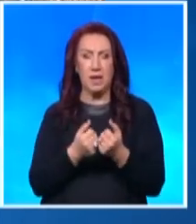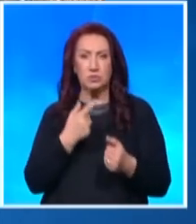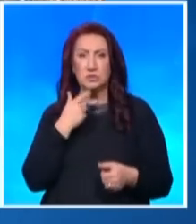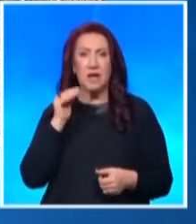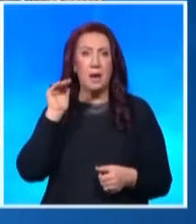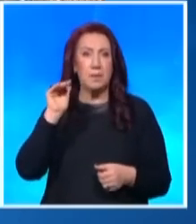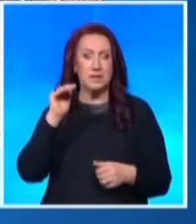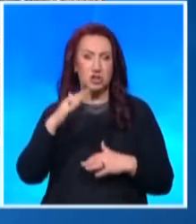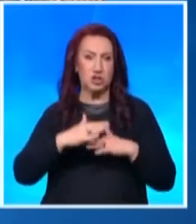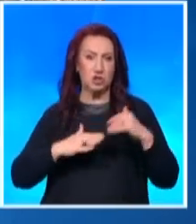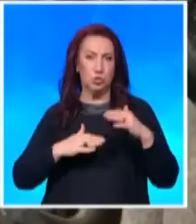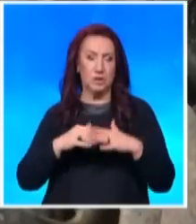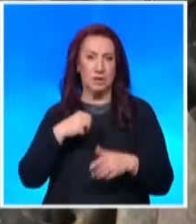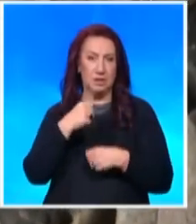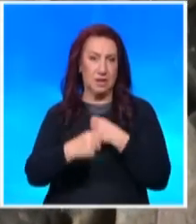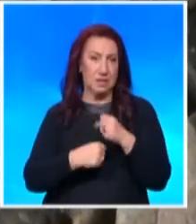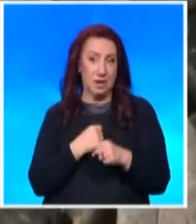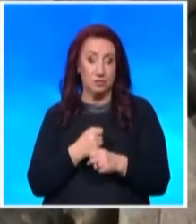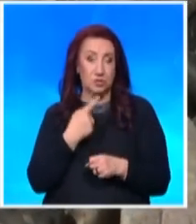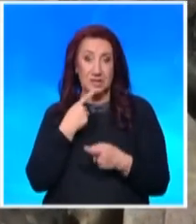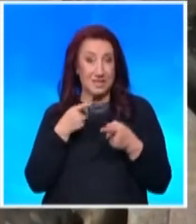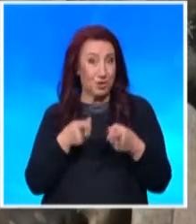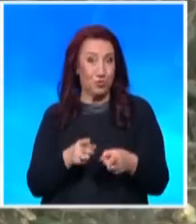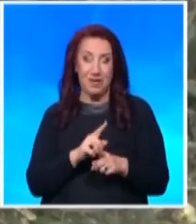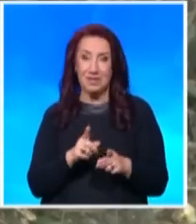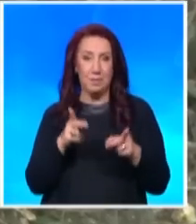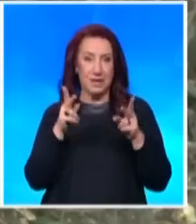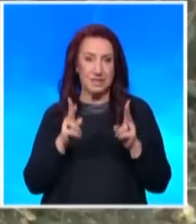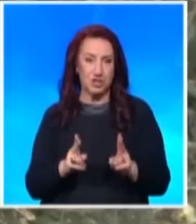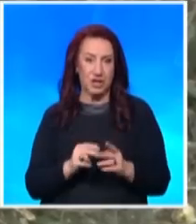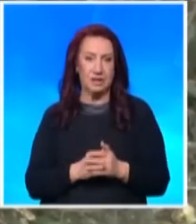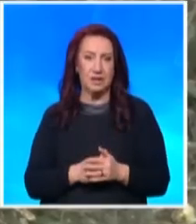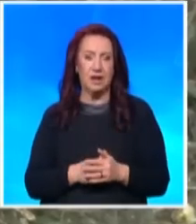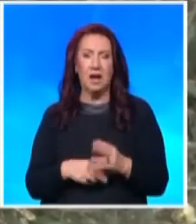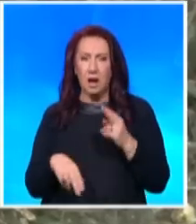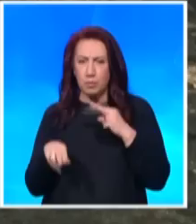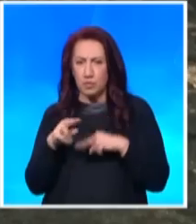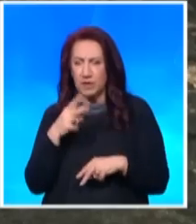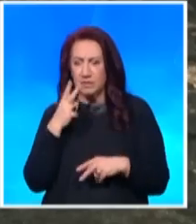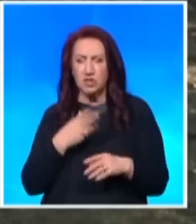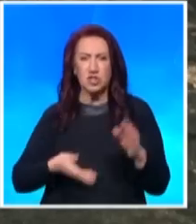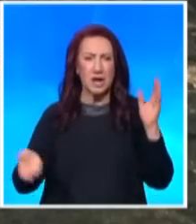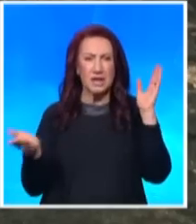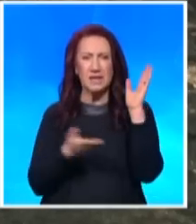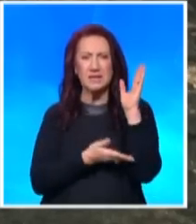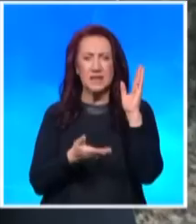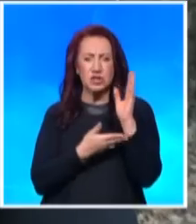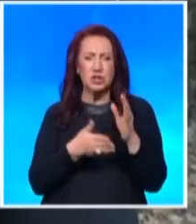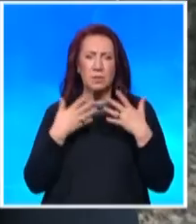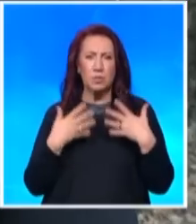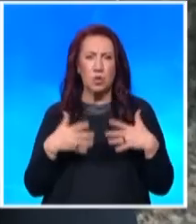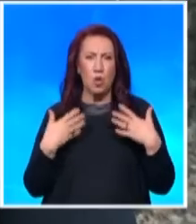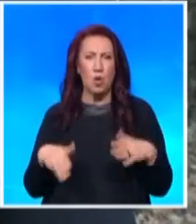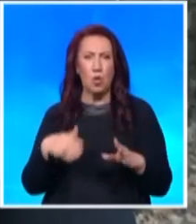към момента няма разрешение. Проверката на Столична община констатира много повече унищожени дървета. При това здрави.